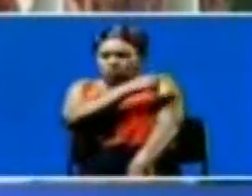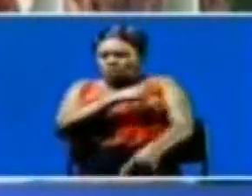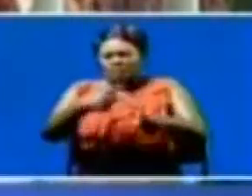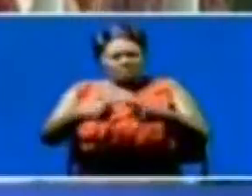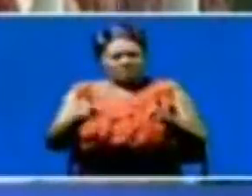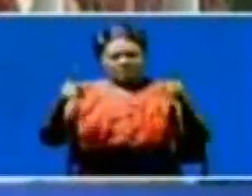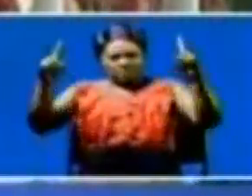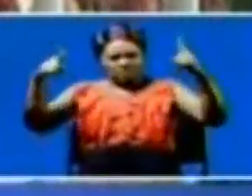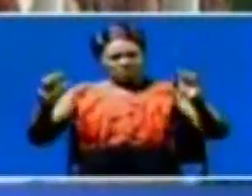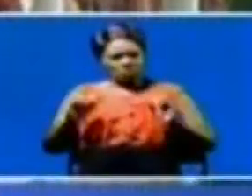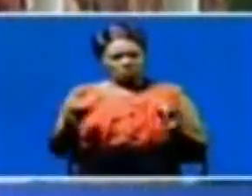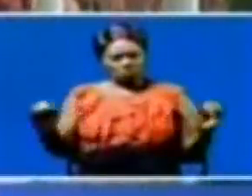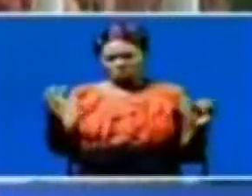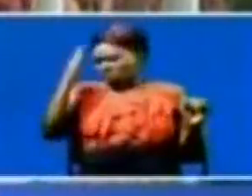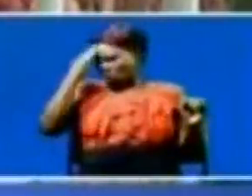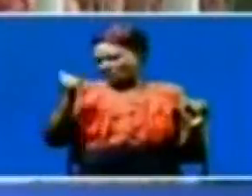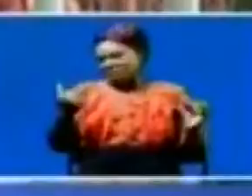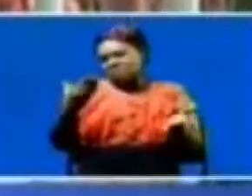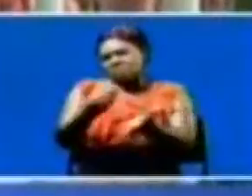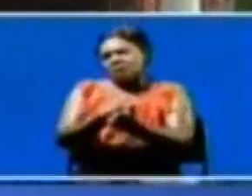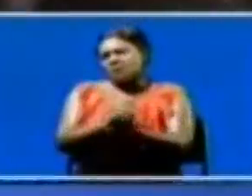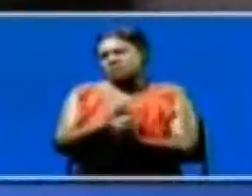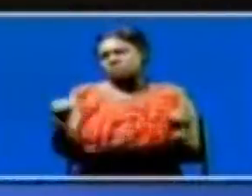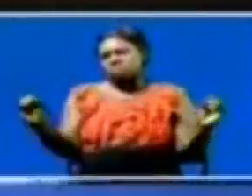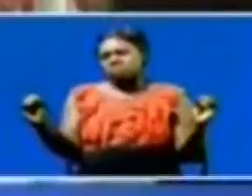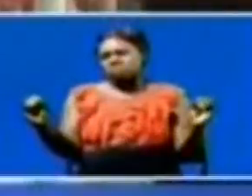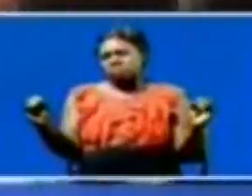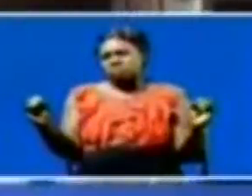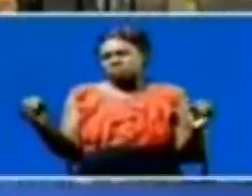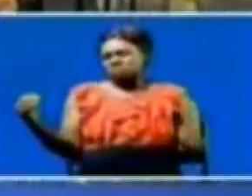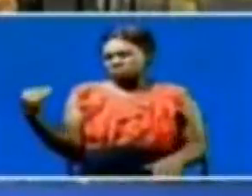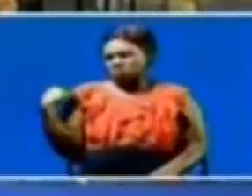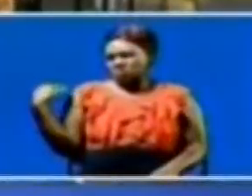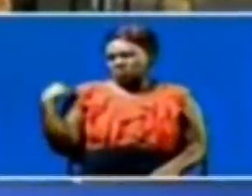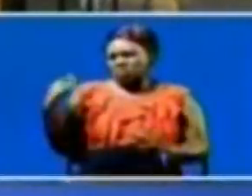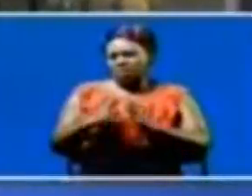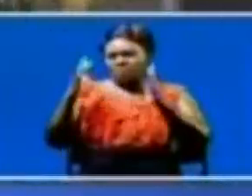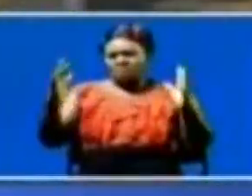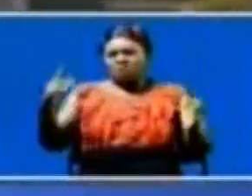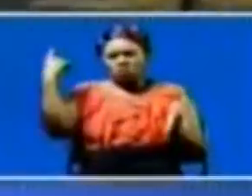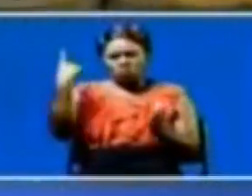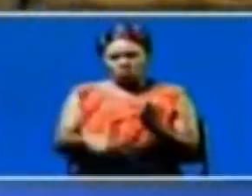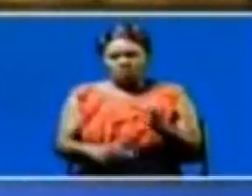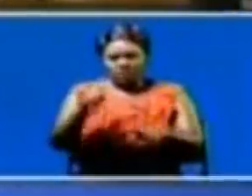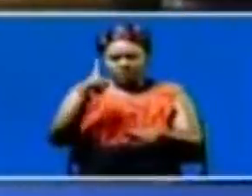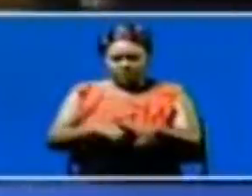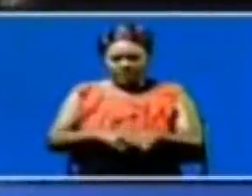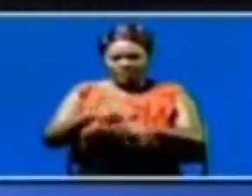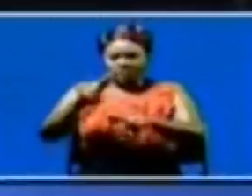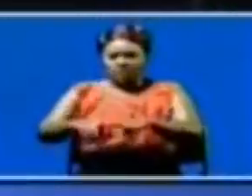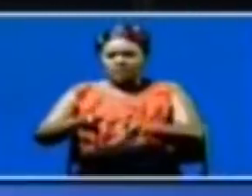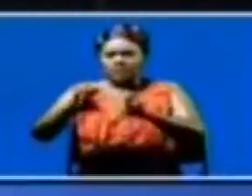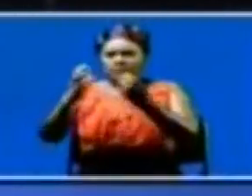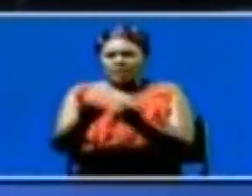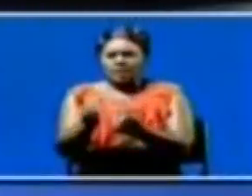lakini hakufanikiwa kwa sababu ya ukosefu wa fedha. Kinachomkeketa maini zaidi ni kila anapokaa darasani na